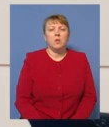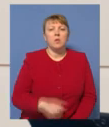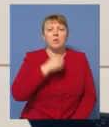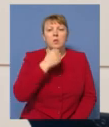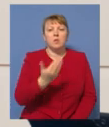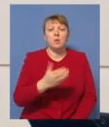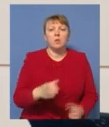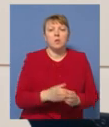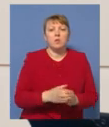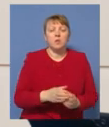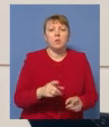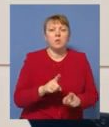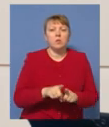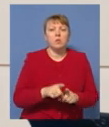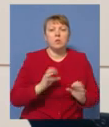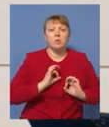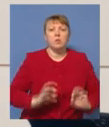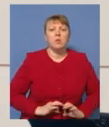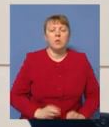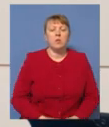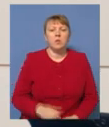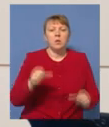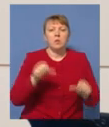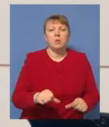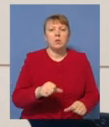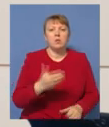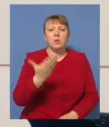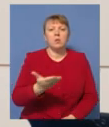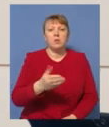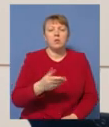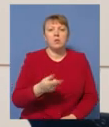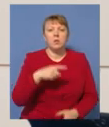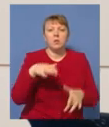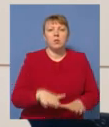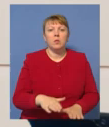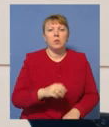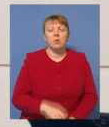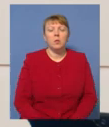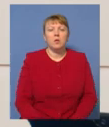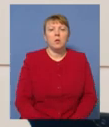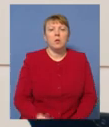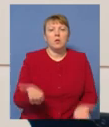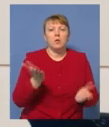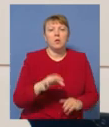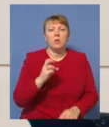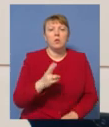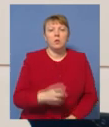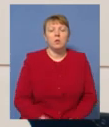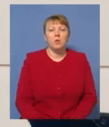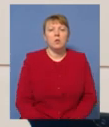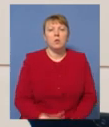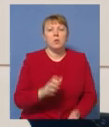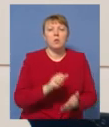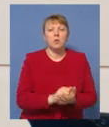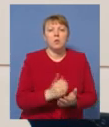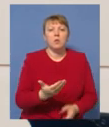старший в группе является все равно прокурор. И только он имеет право принимать ключевые процессуальные решения. Остальные сотрудники, они